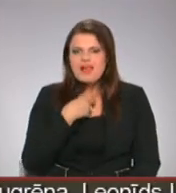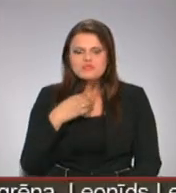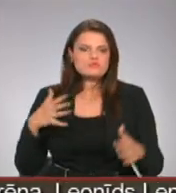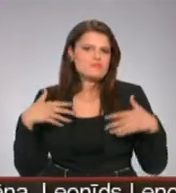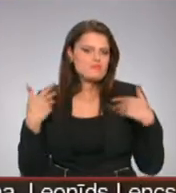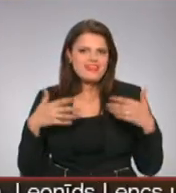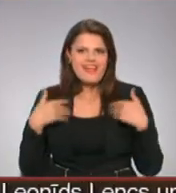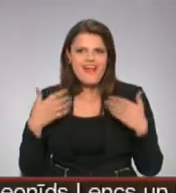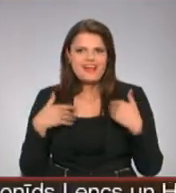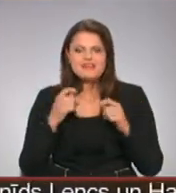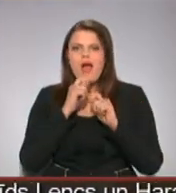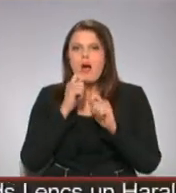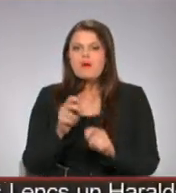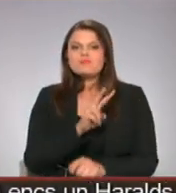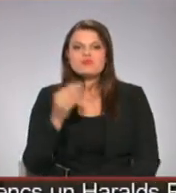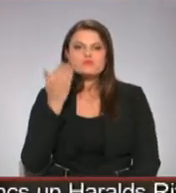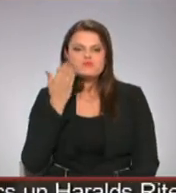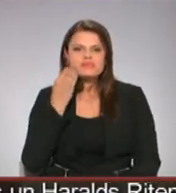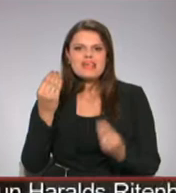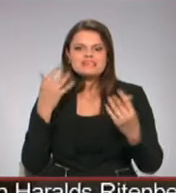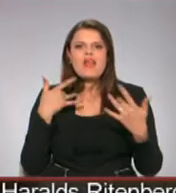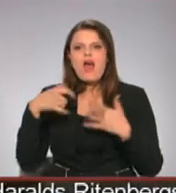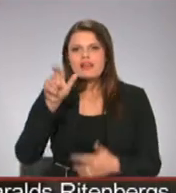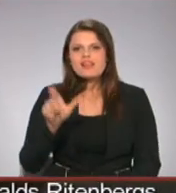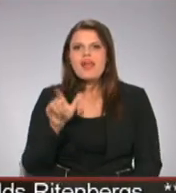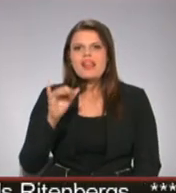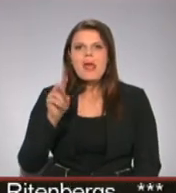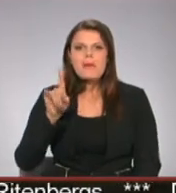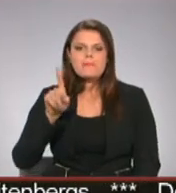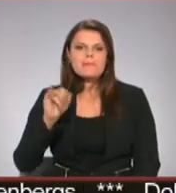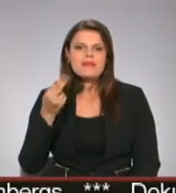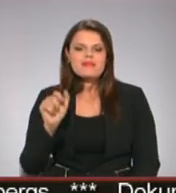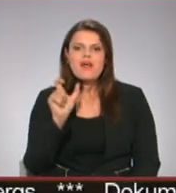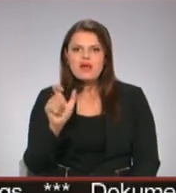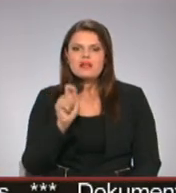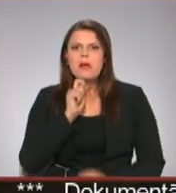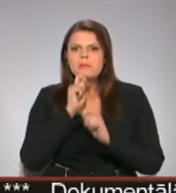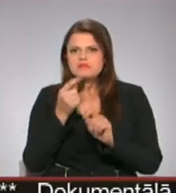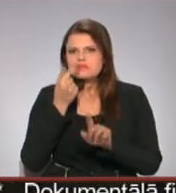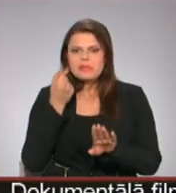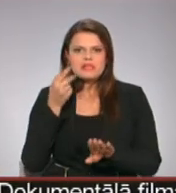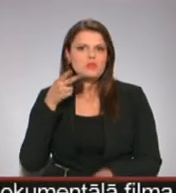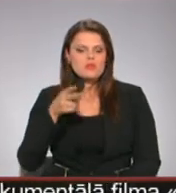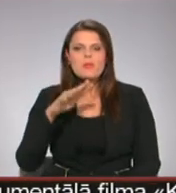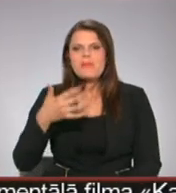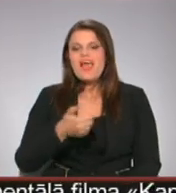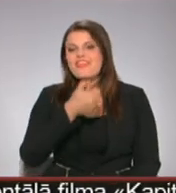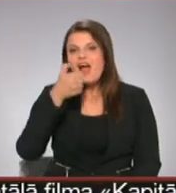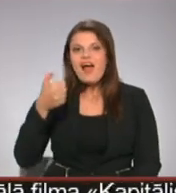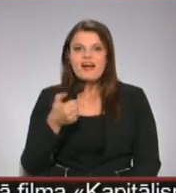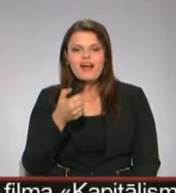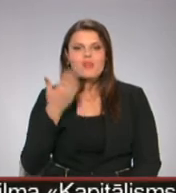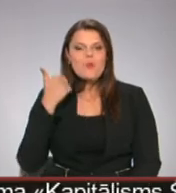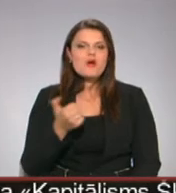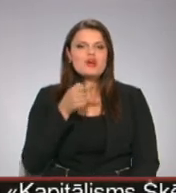prieks. Apbalvojums, kas nosaukts izcilā aktiera Harija Liepiņa vārdā, pirmo reizi piešķirta salīdzinoši nesen, tikai 2005. Gadā.